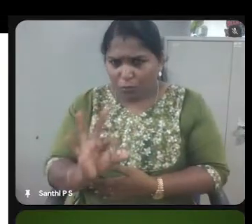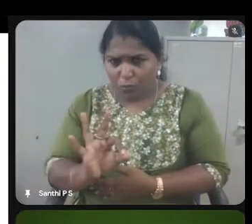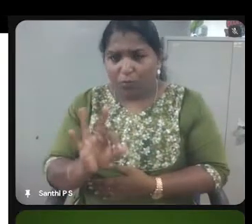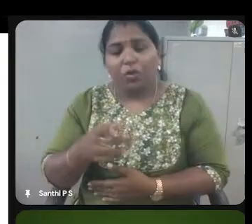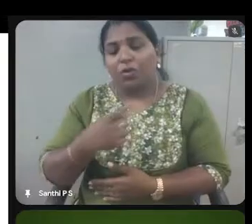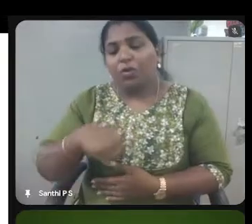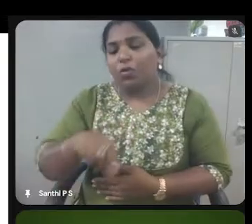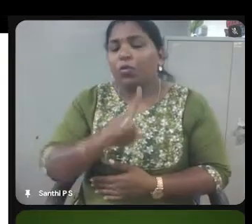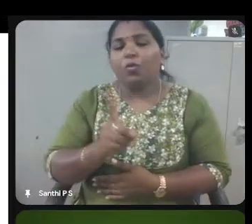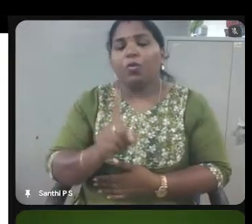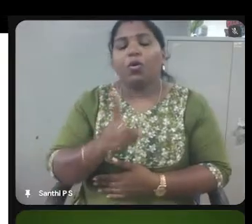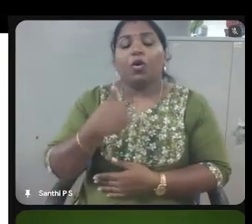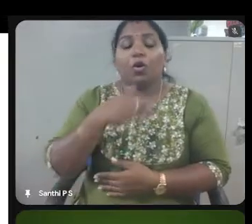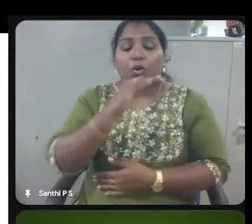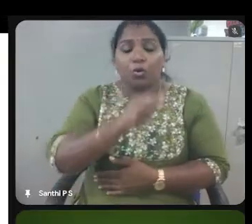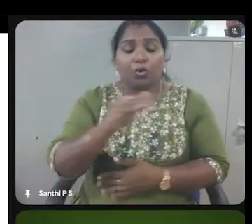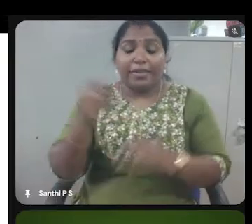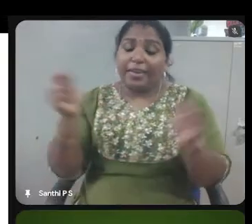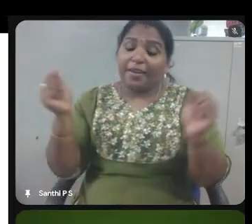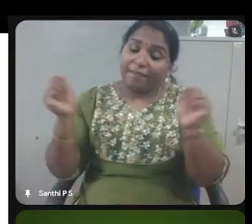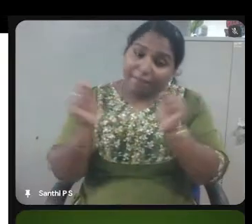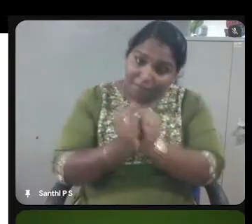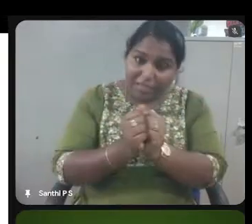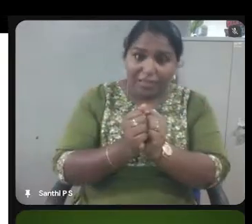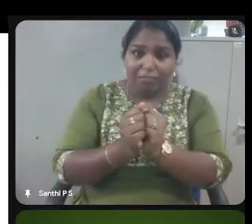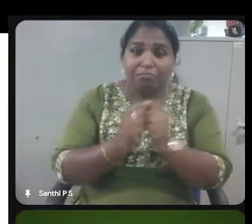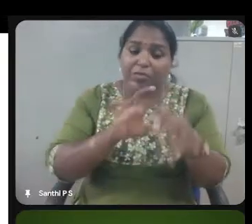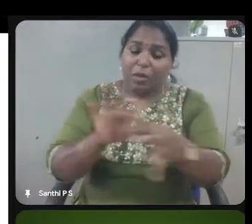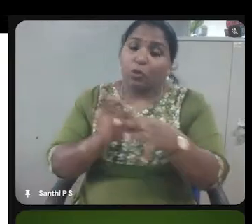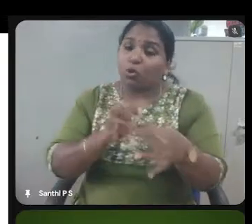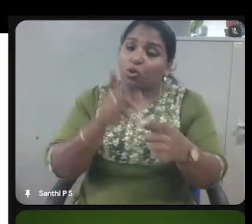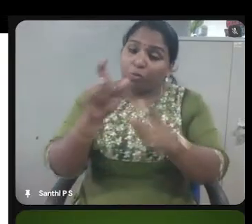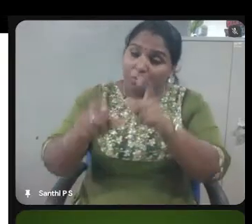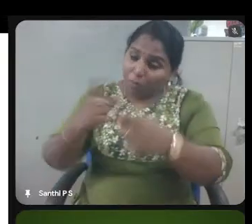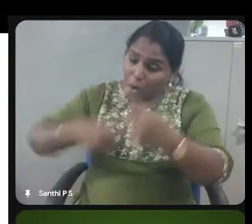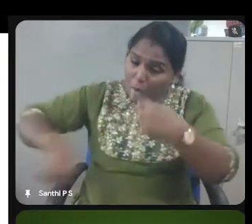മാത്രമല്ല, കുട്ടികളുമായിട്ട് ഇടപഴകുന്ന എല്ലാവർക്കും ഈ ഒരു അവയർനെസിന്റെ ആവശ്യമുണ്ട്.